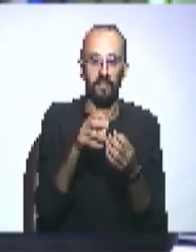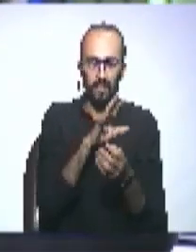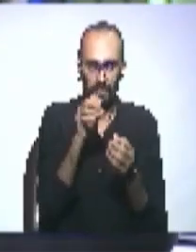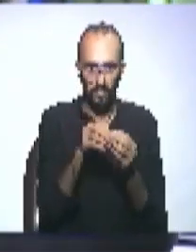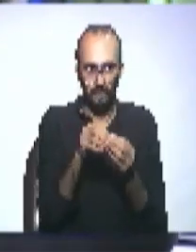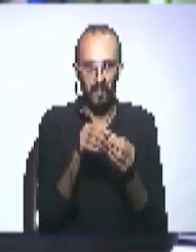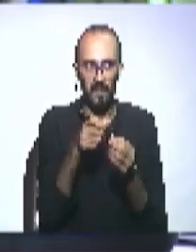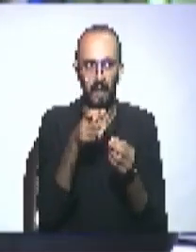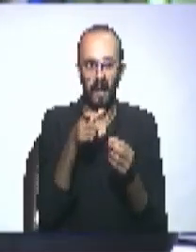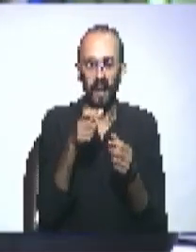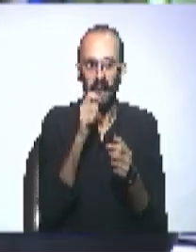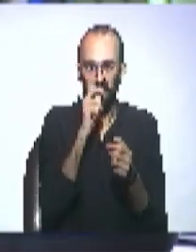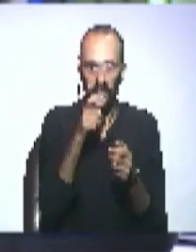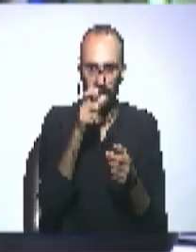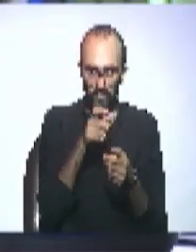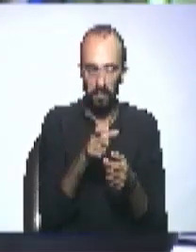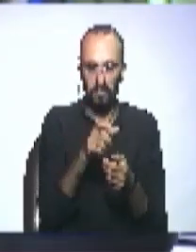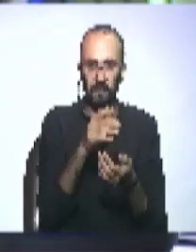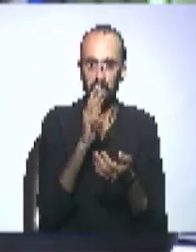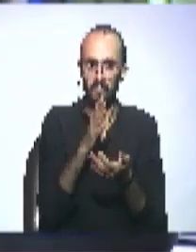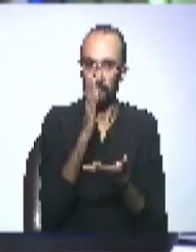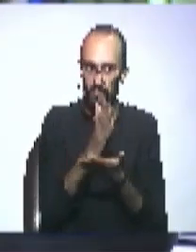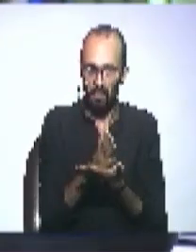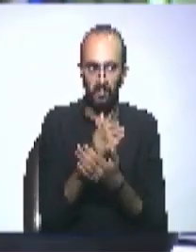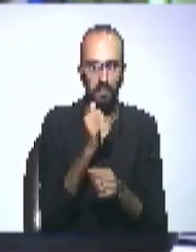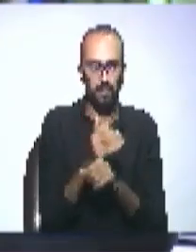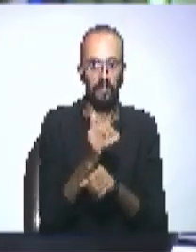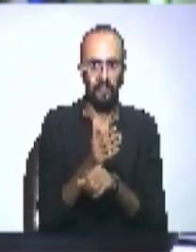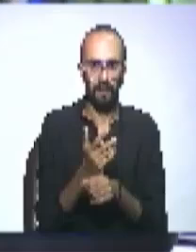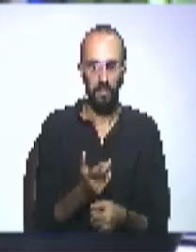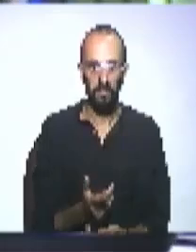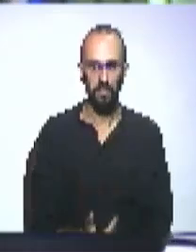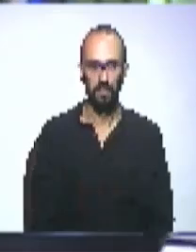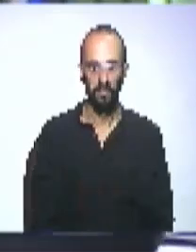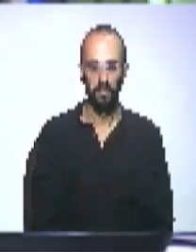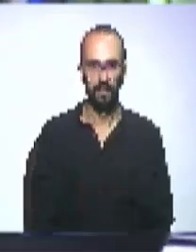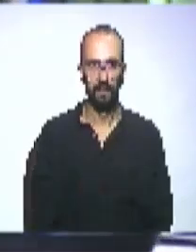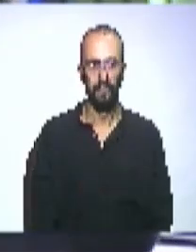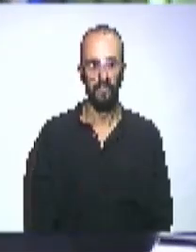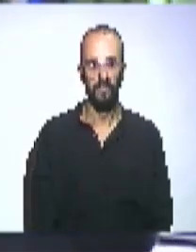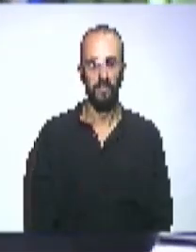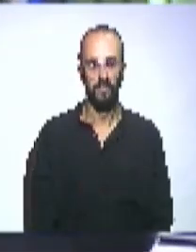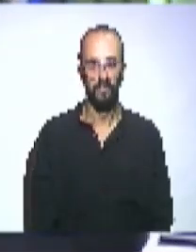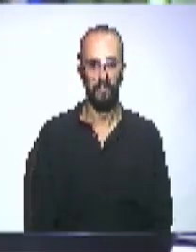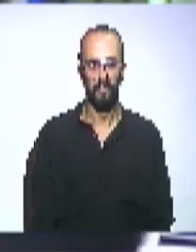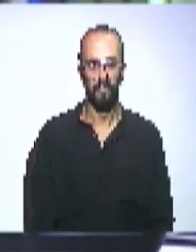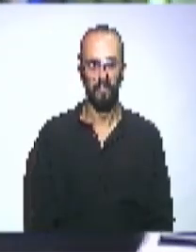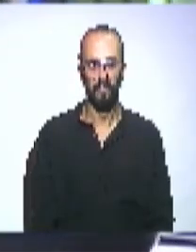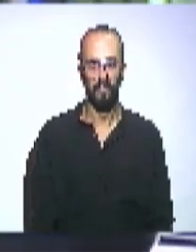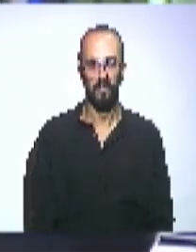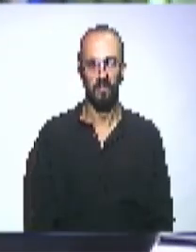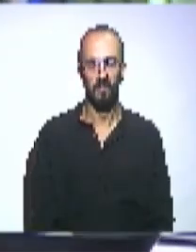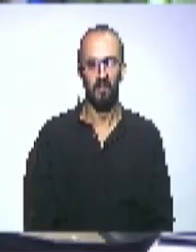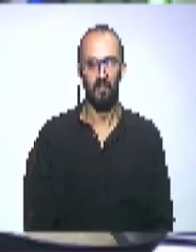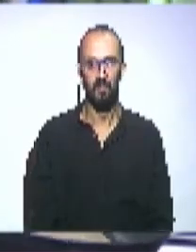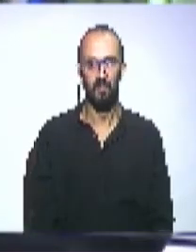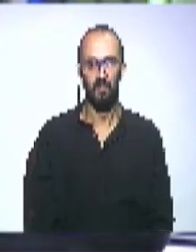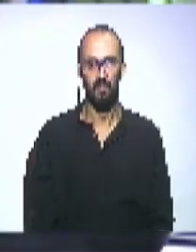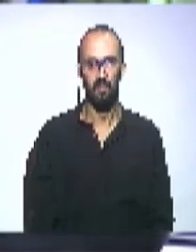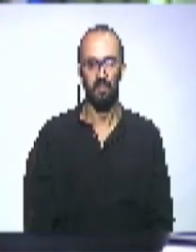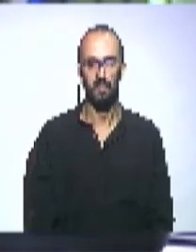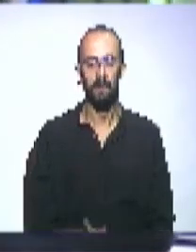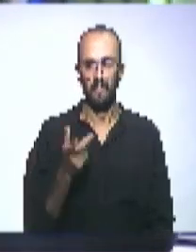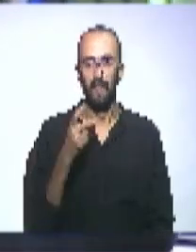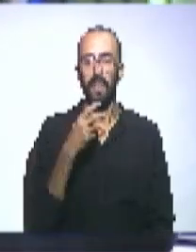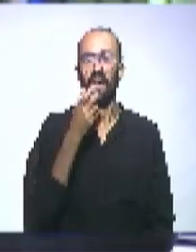في جنب الساندوتش، ممكن احط جزء من البيض. لو عايز ان انا مثلا احط حاجه